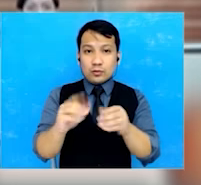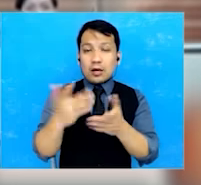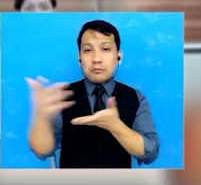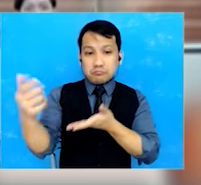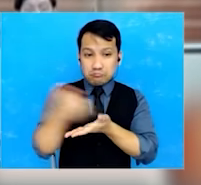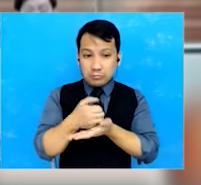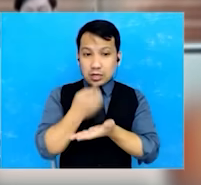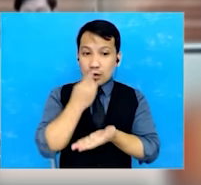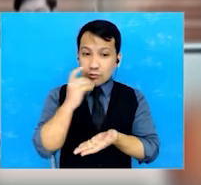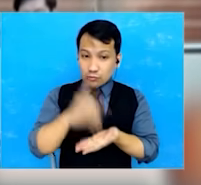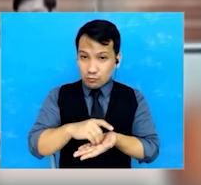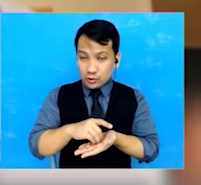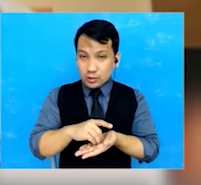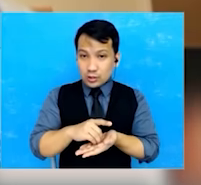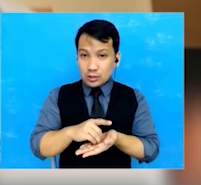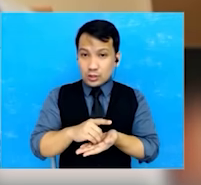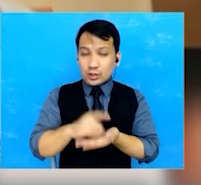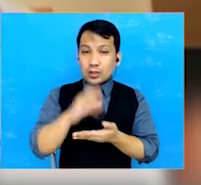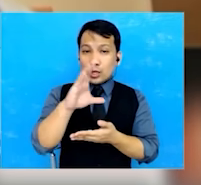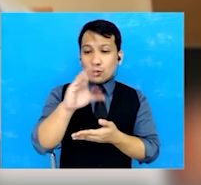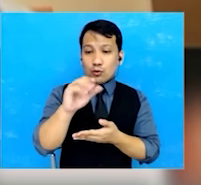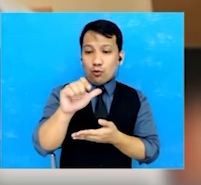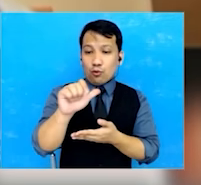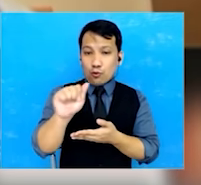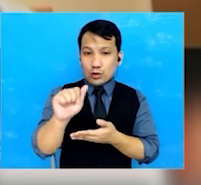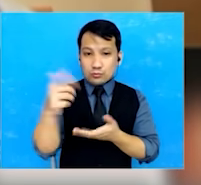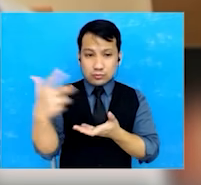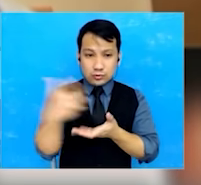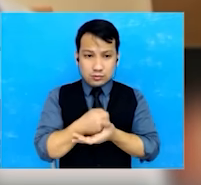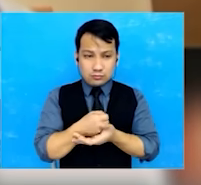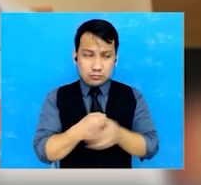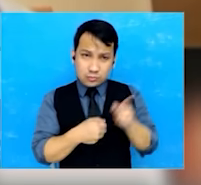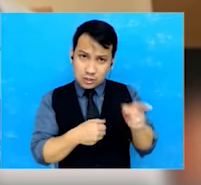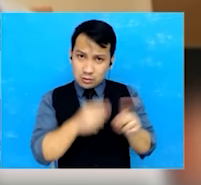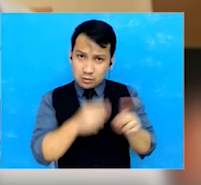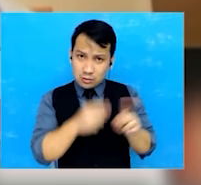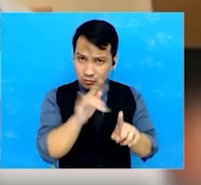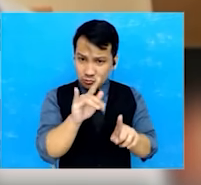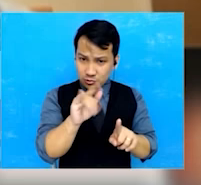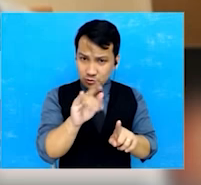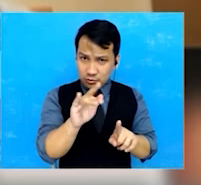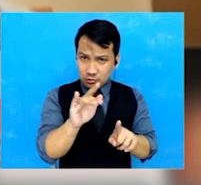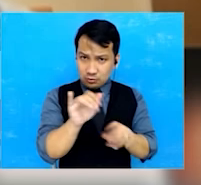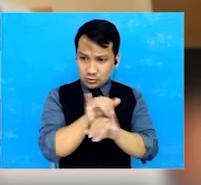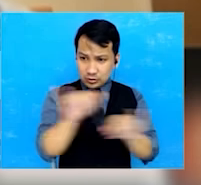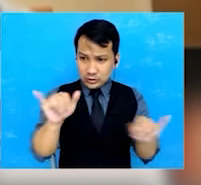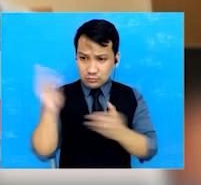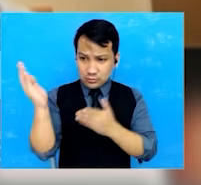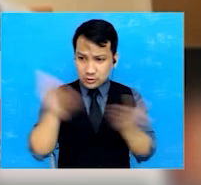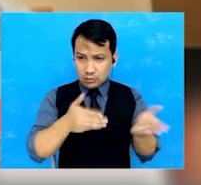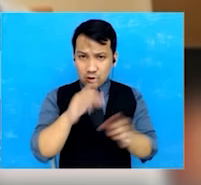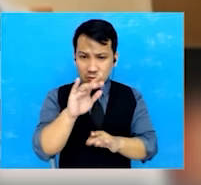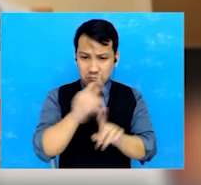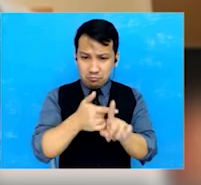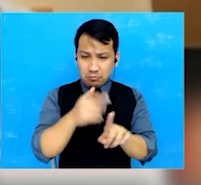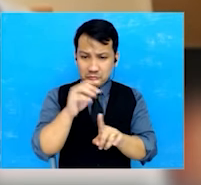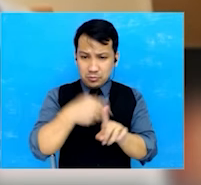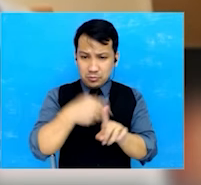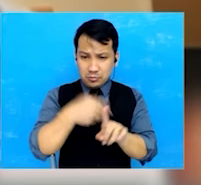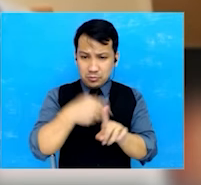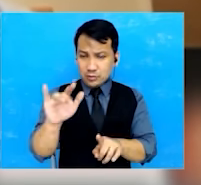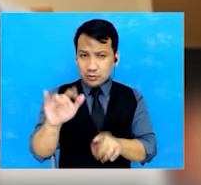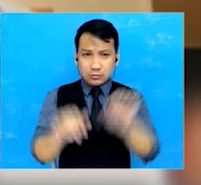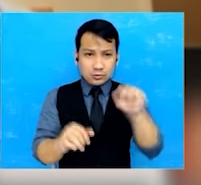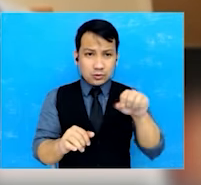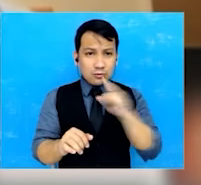COA. They received the email March 25 and they delivered also on March 25? Is that correct? Yes, that's what she